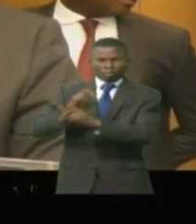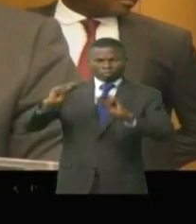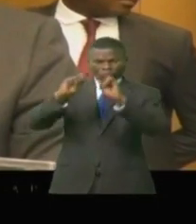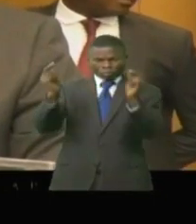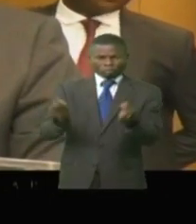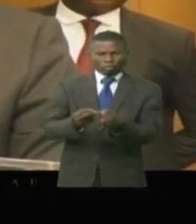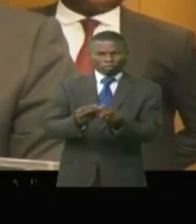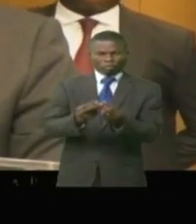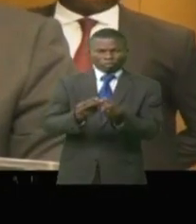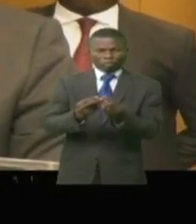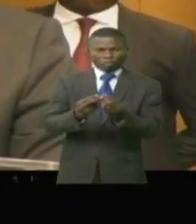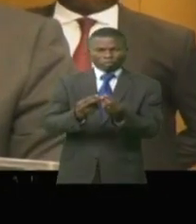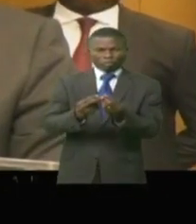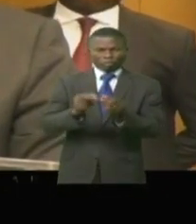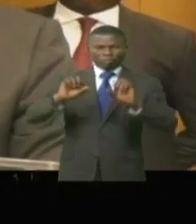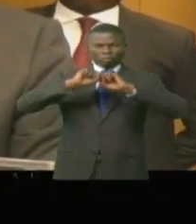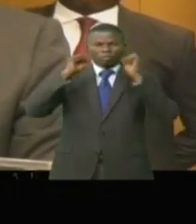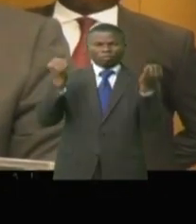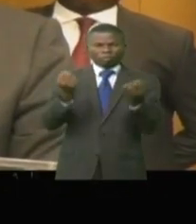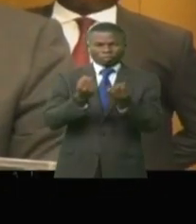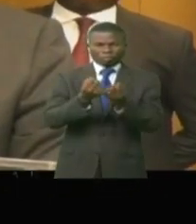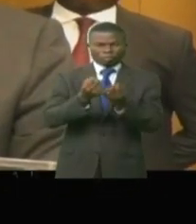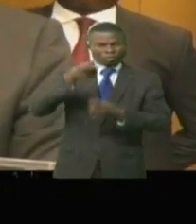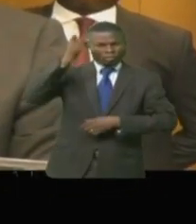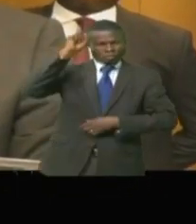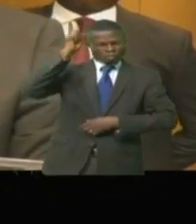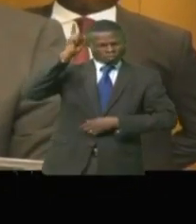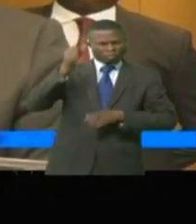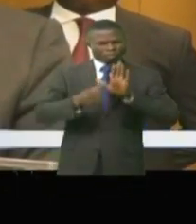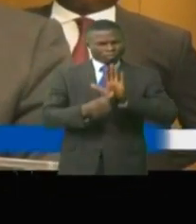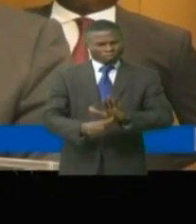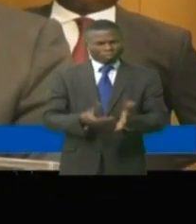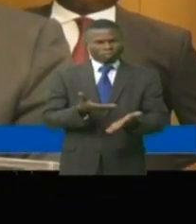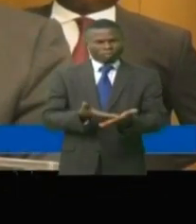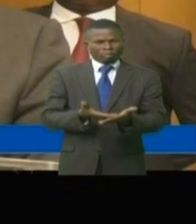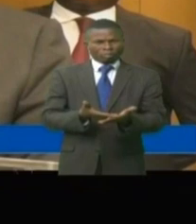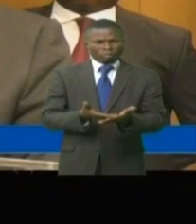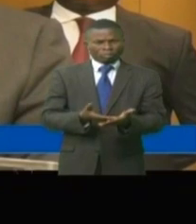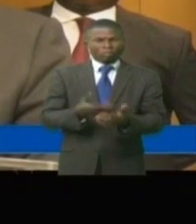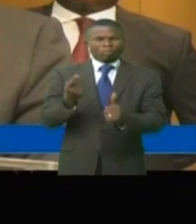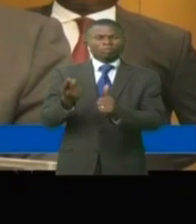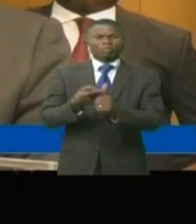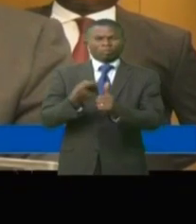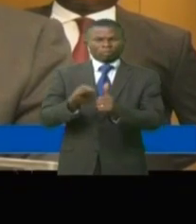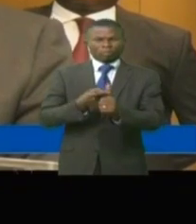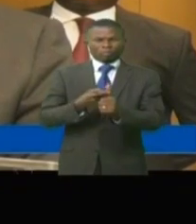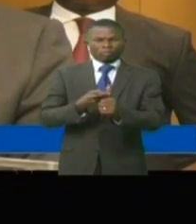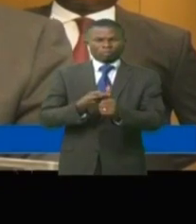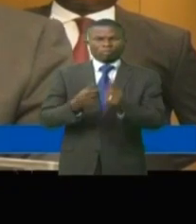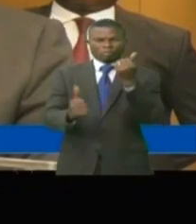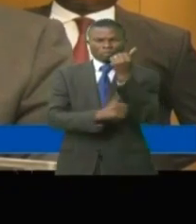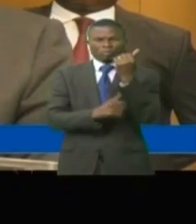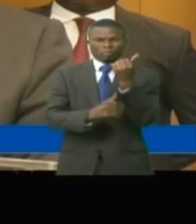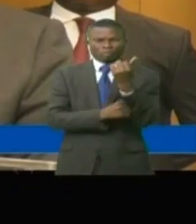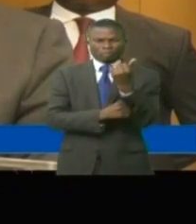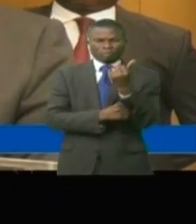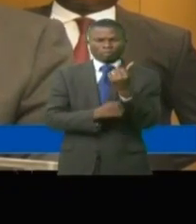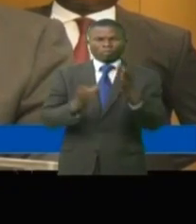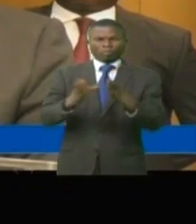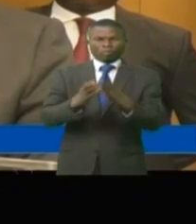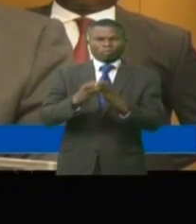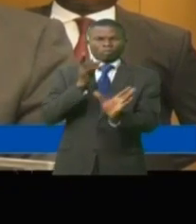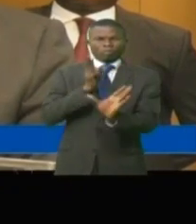catégories sociales longtemps marginalisées, en l'occurrence les personnes avec